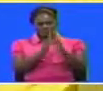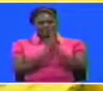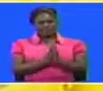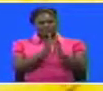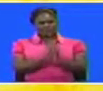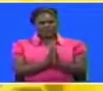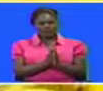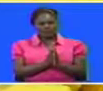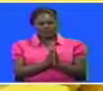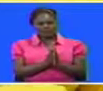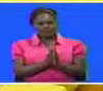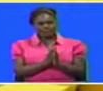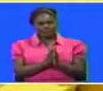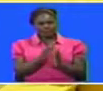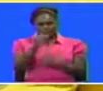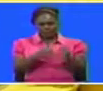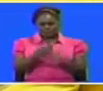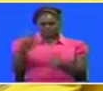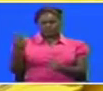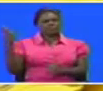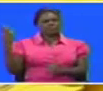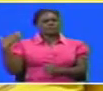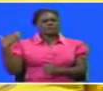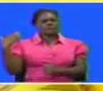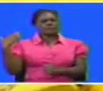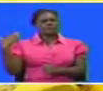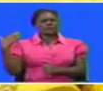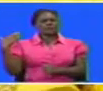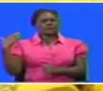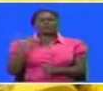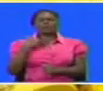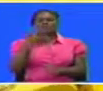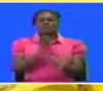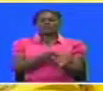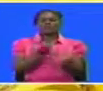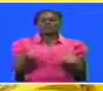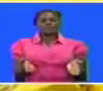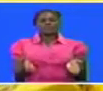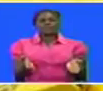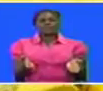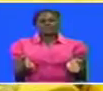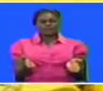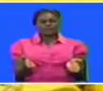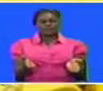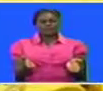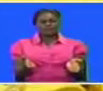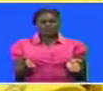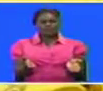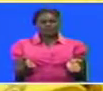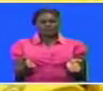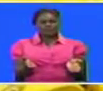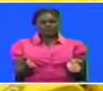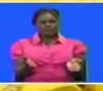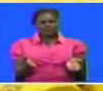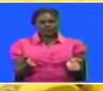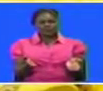them. We're here, I think, 2 years back to play in this World League Series. I was with the team, the national team. Even though we